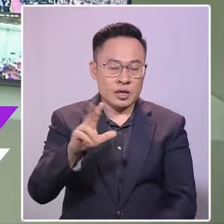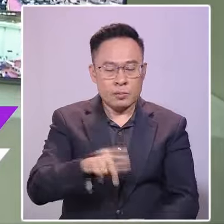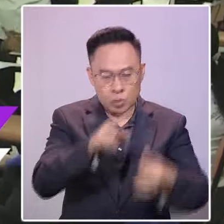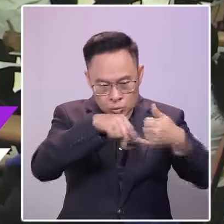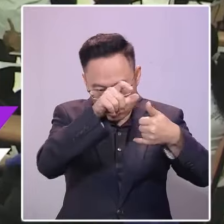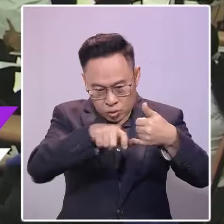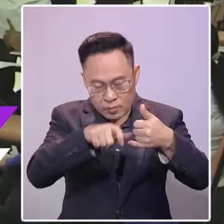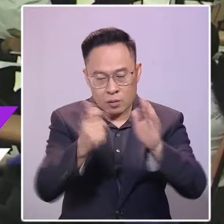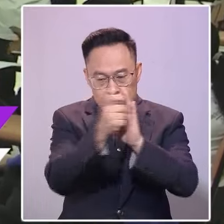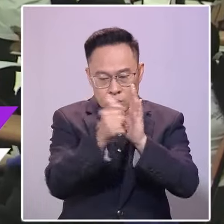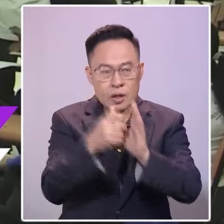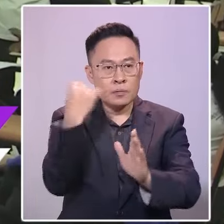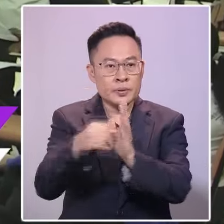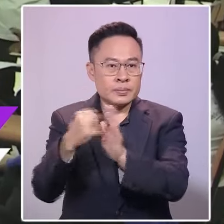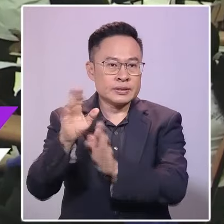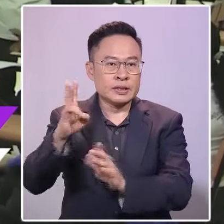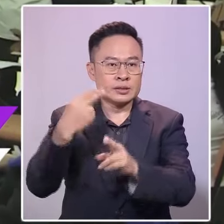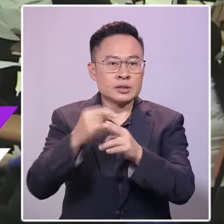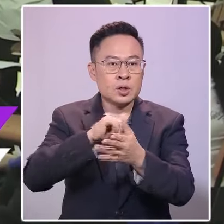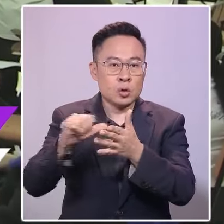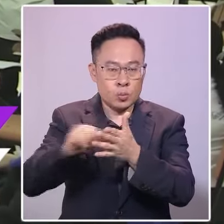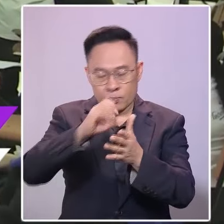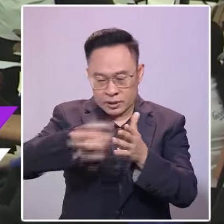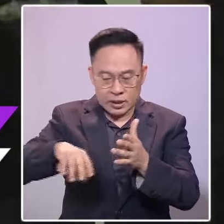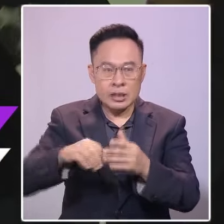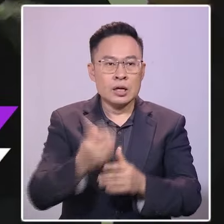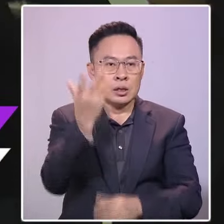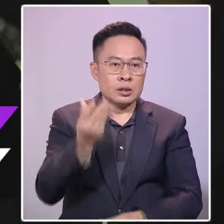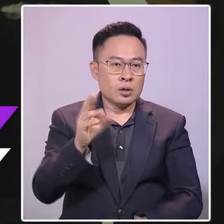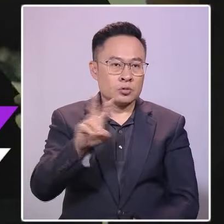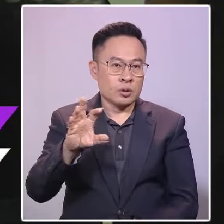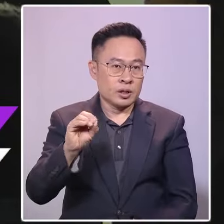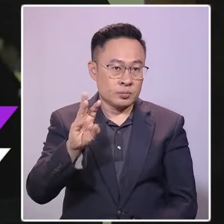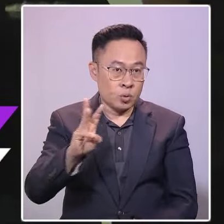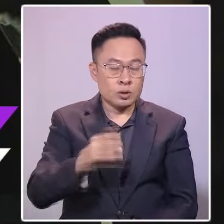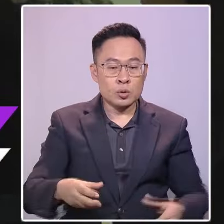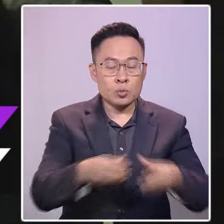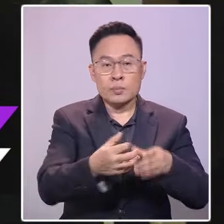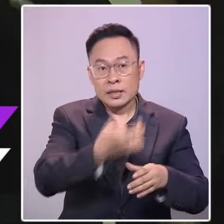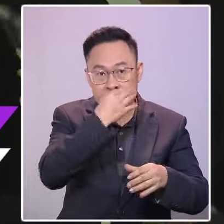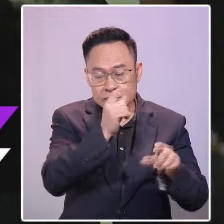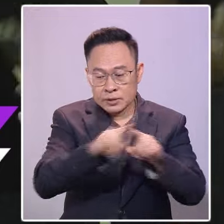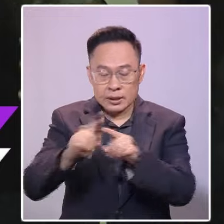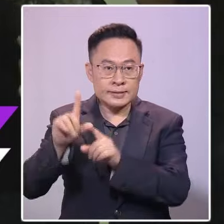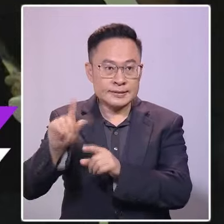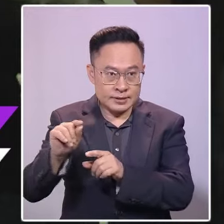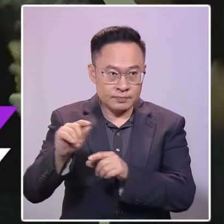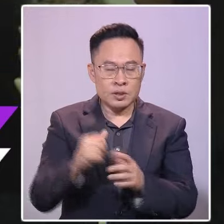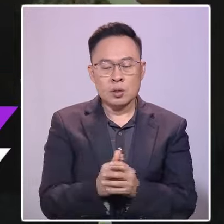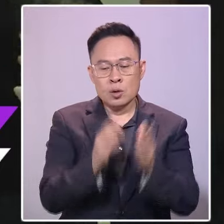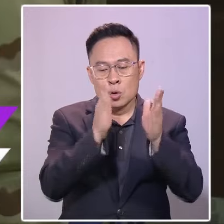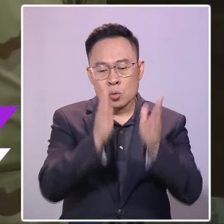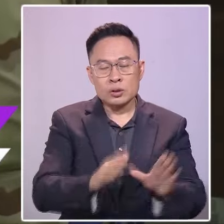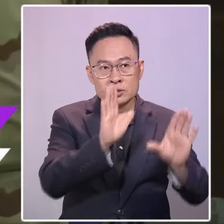บัติและมีลักษณะต้องห้าม7คนคงเหลือ256คนใน20สาขาอาชีพสาขาที่มีผู้สมัครเยอะสุด